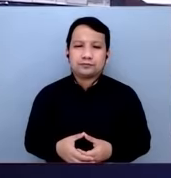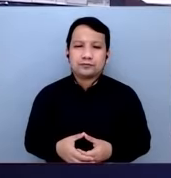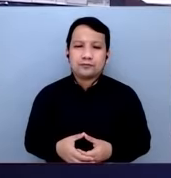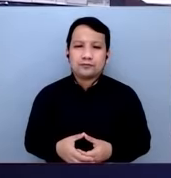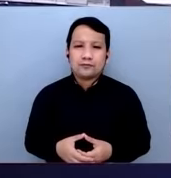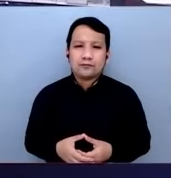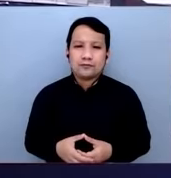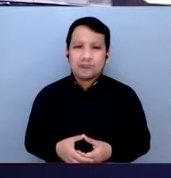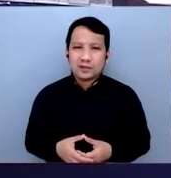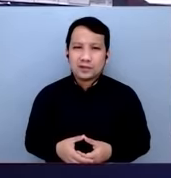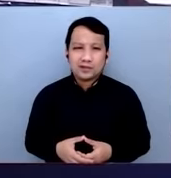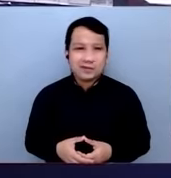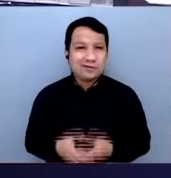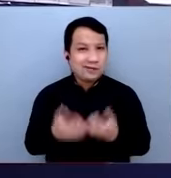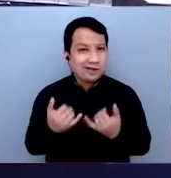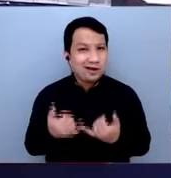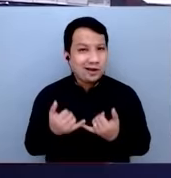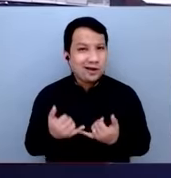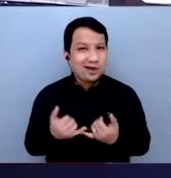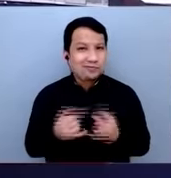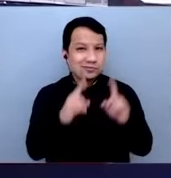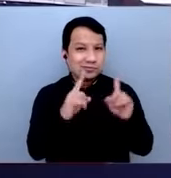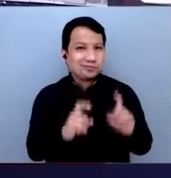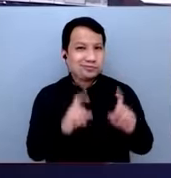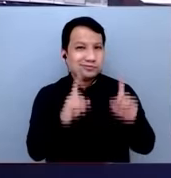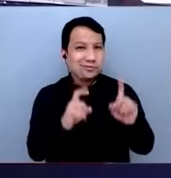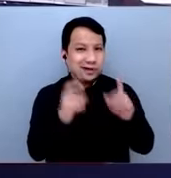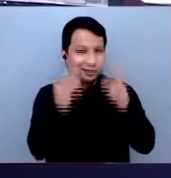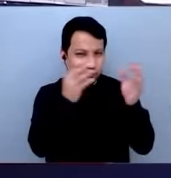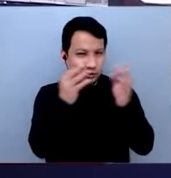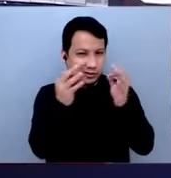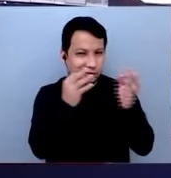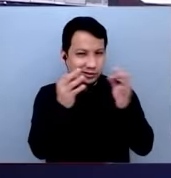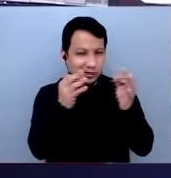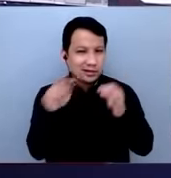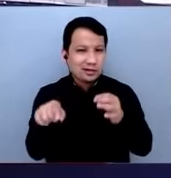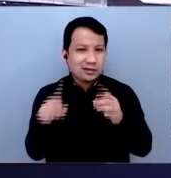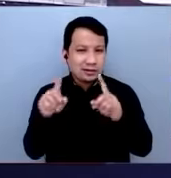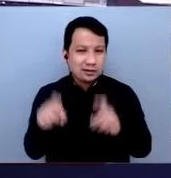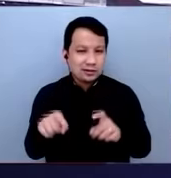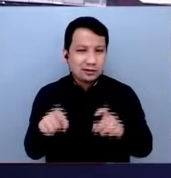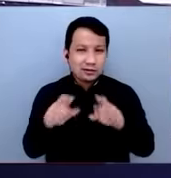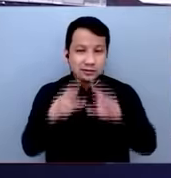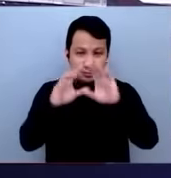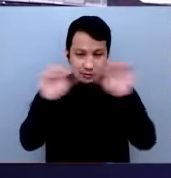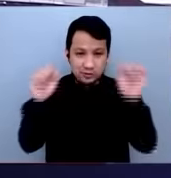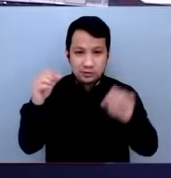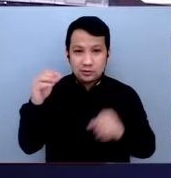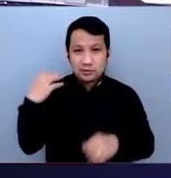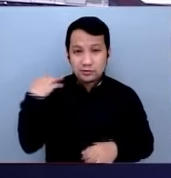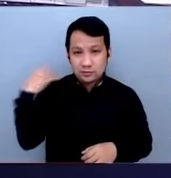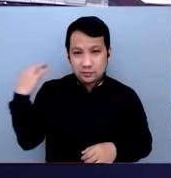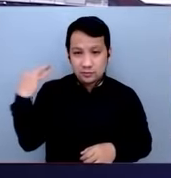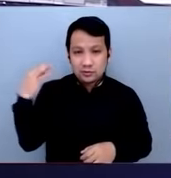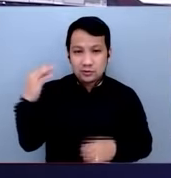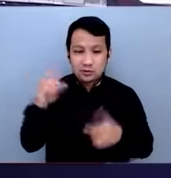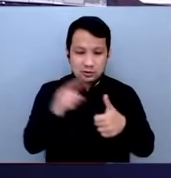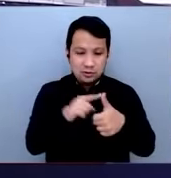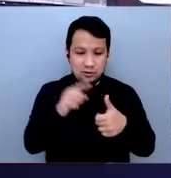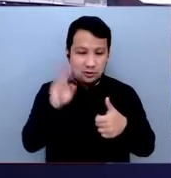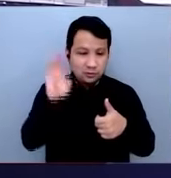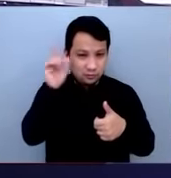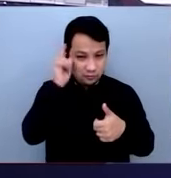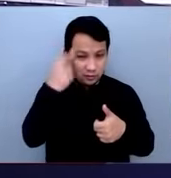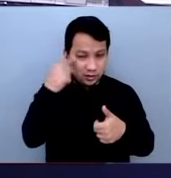mukhang usong-uso ngayon ang magpa-drug test. Nagpa-drug test na ang presidential aspirants na sina Ping Lacson, Bongbong Marcos,